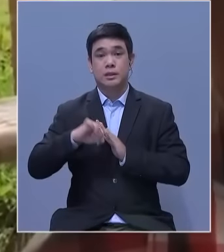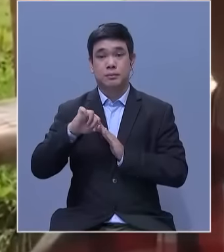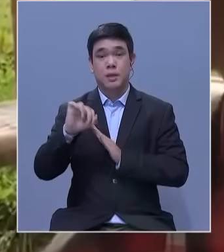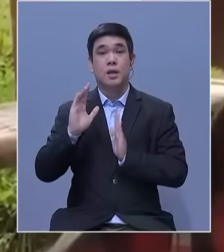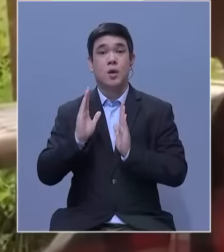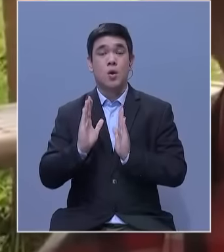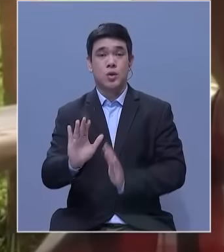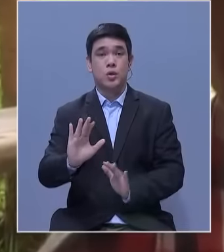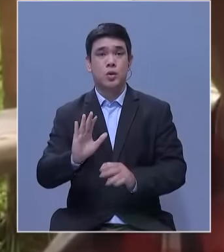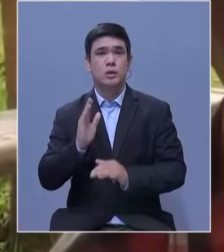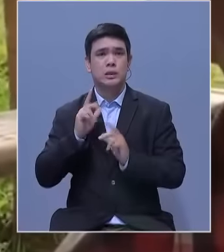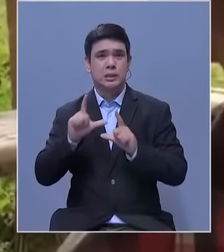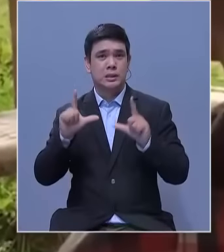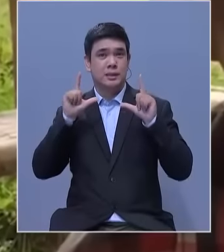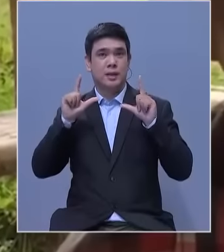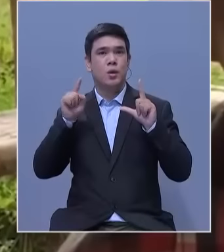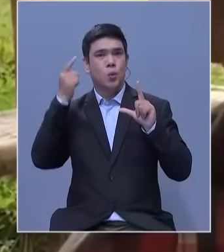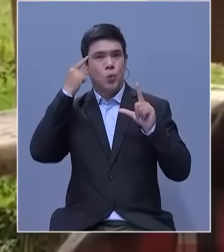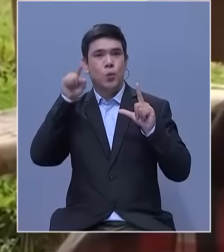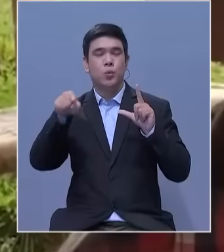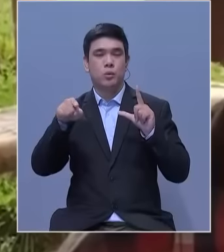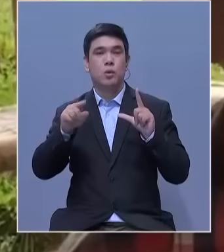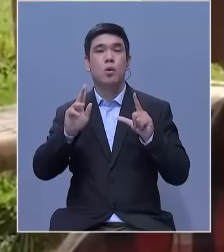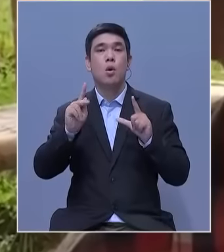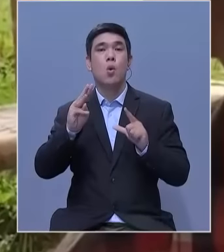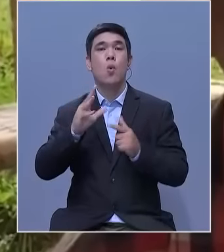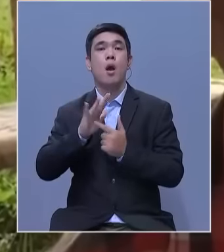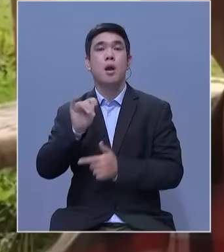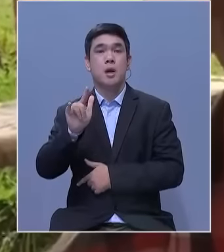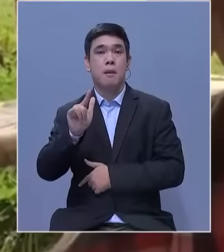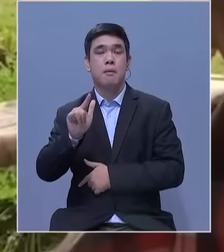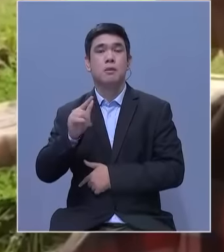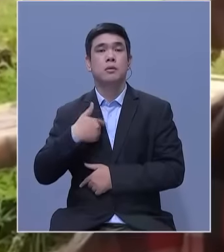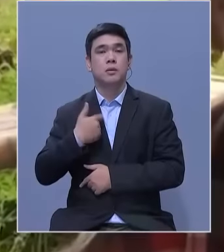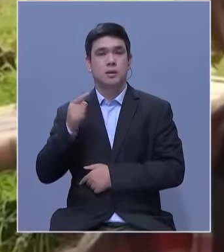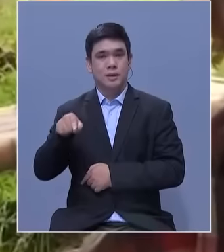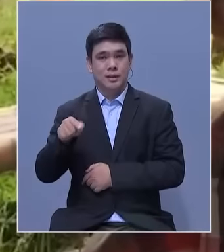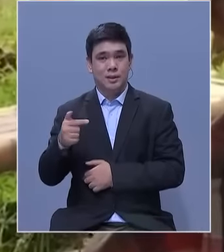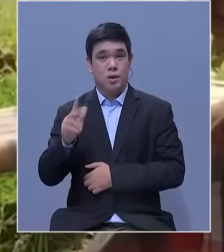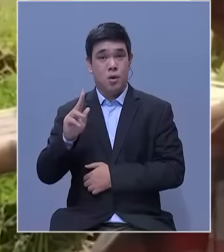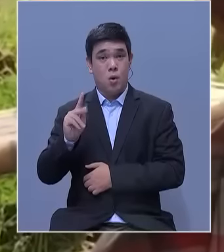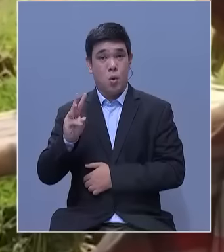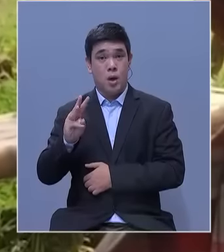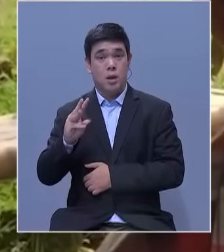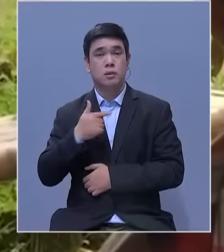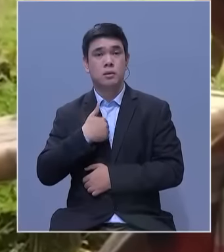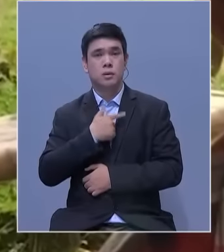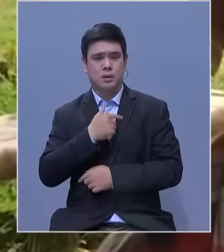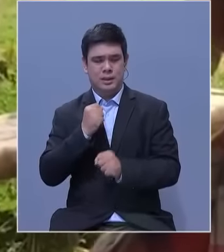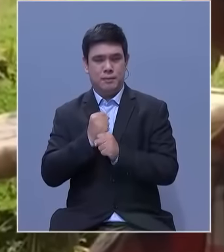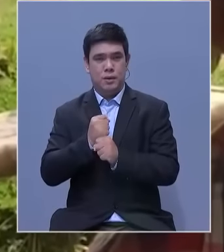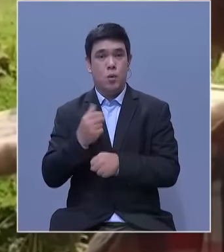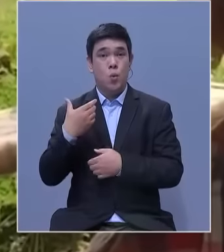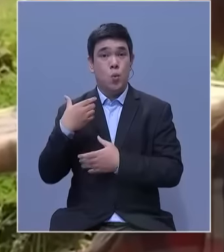ใหม่ที่มีชื่อเสียงในวงการเนี่ยรู้จักกันดีว่าคุณขวัญเมืองคนบ่อฮู้ฟ้าโดยคุณขวัญเมืองเนี่ยบอกนะครับว่าคลิปที่